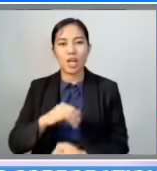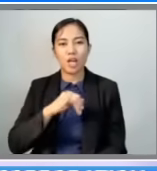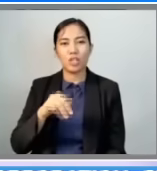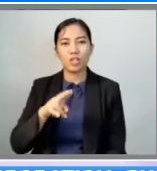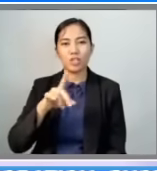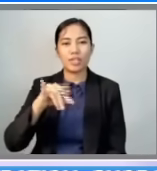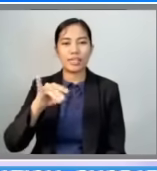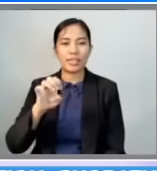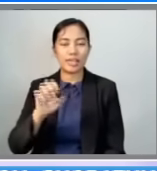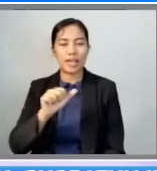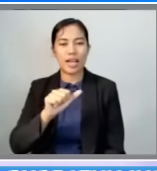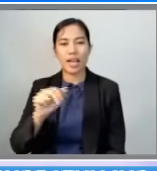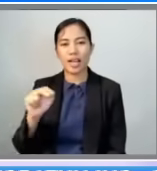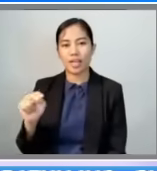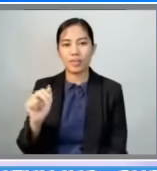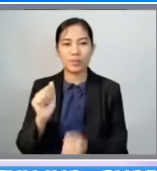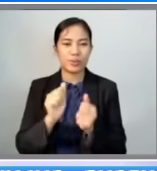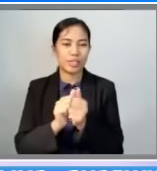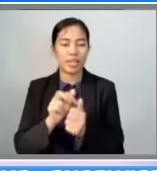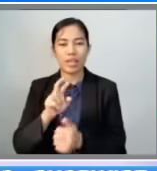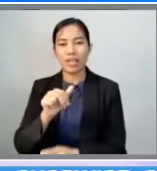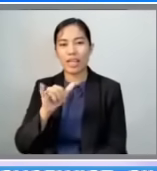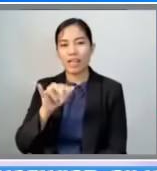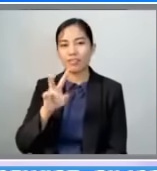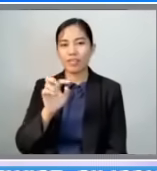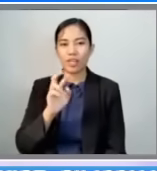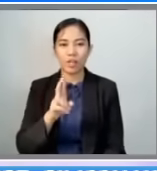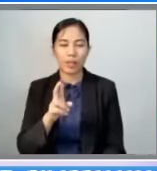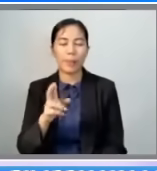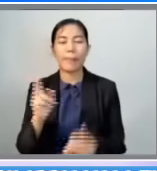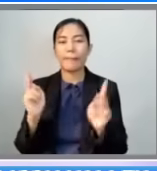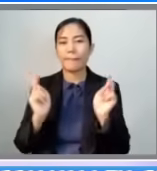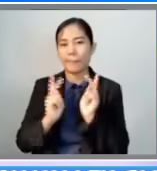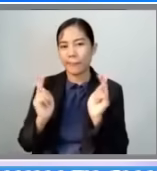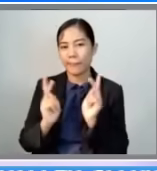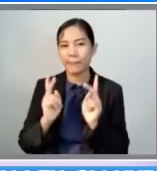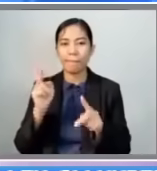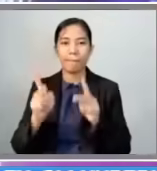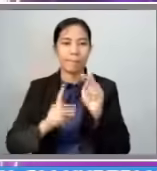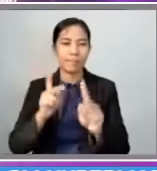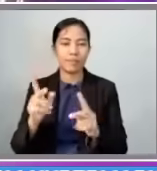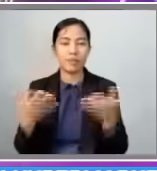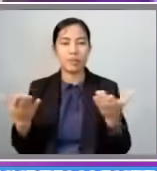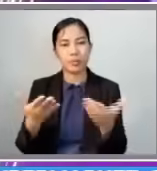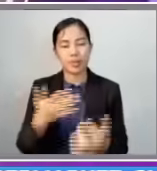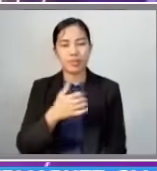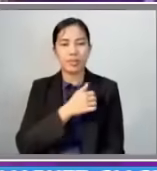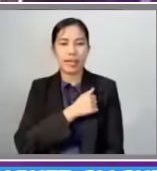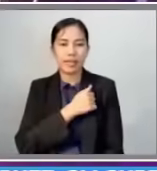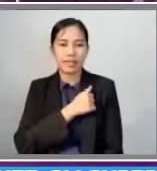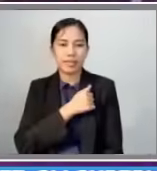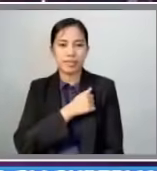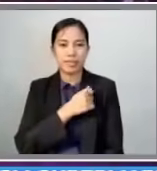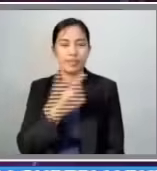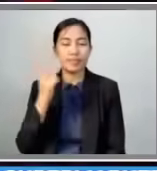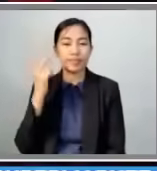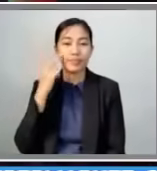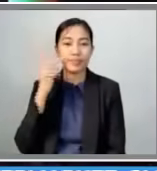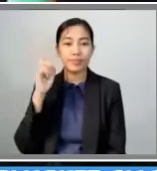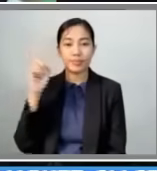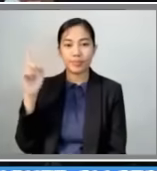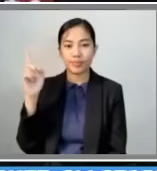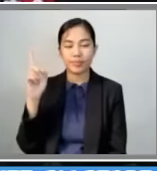Total Heartthrob Raver Cruz ang mga Kapuso abroad sa Toronto, Canada. Present kasi ang Juliverse sa ginanap na Taste of